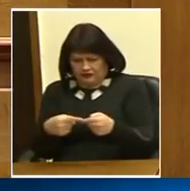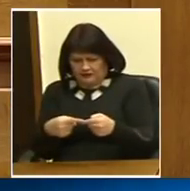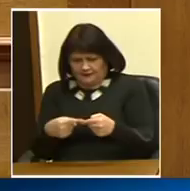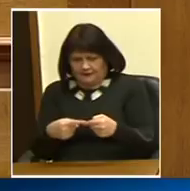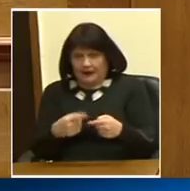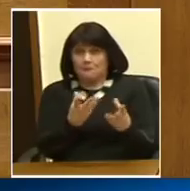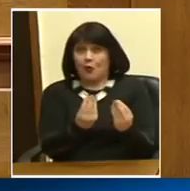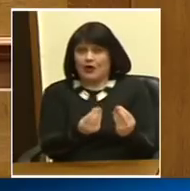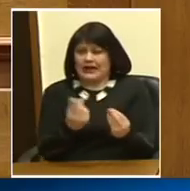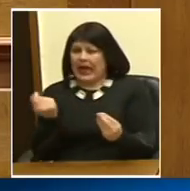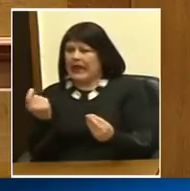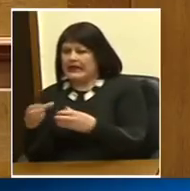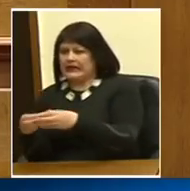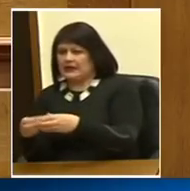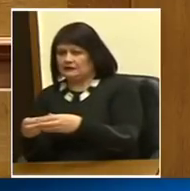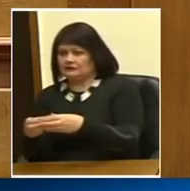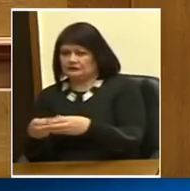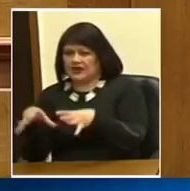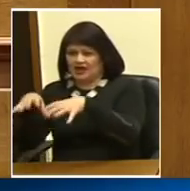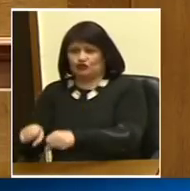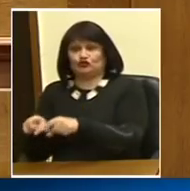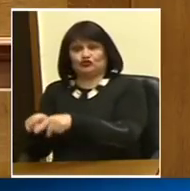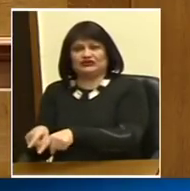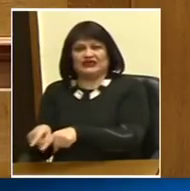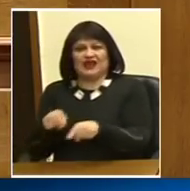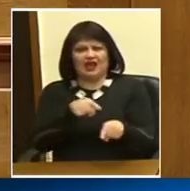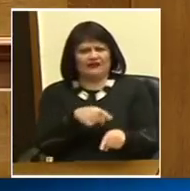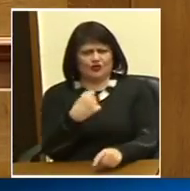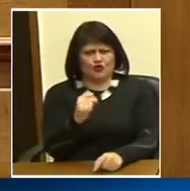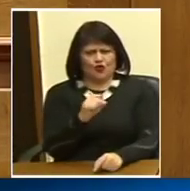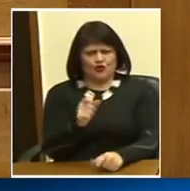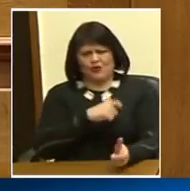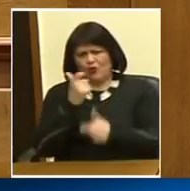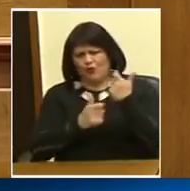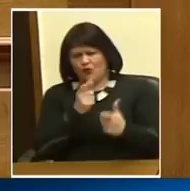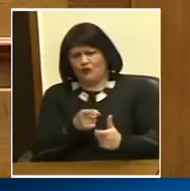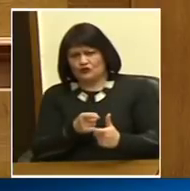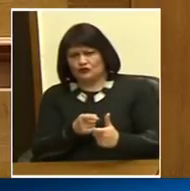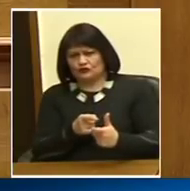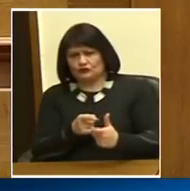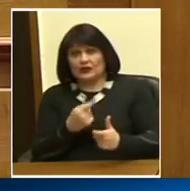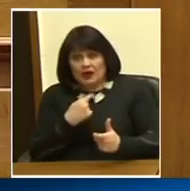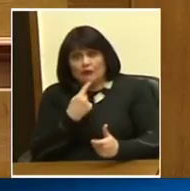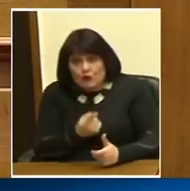λίγοι, αυτοί που έχουν την εξουσία και αυτοί που την αμφισβητούν, να προωθούν τις θέσεις τους.